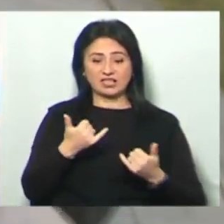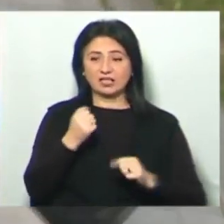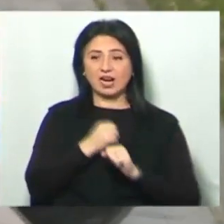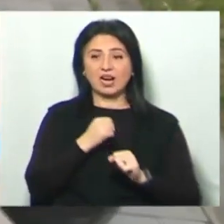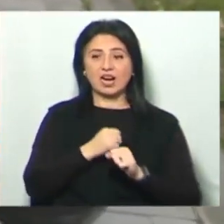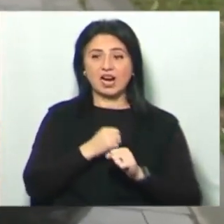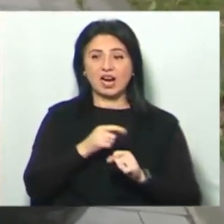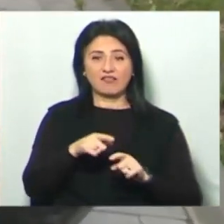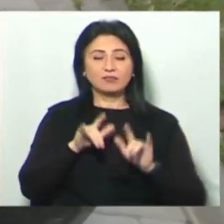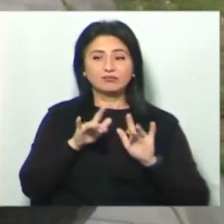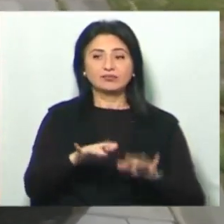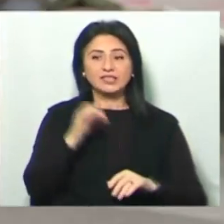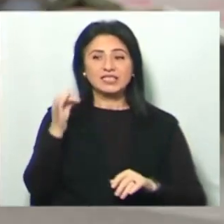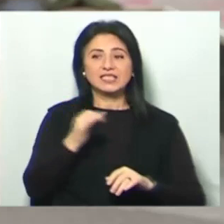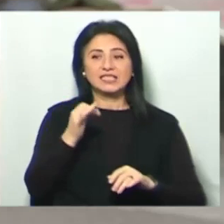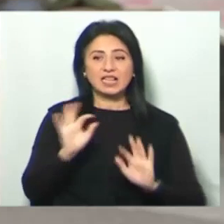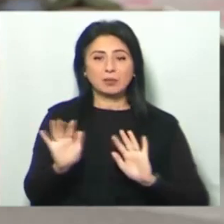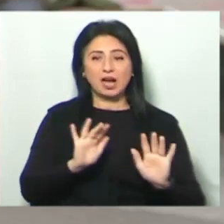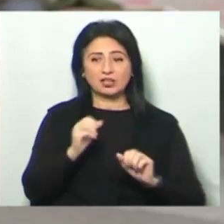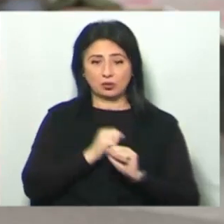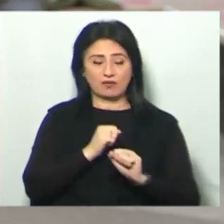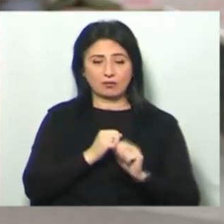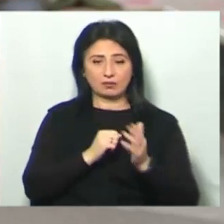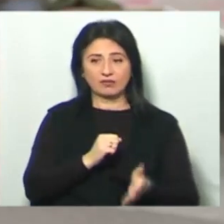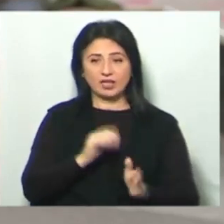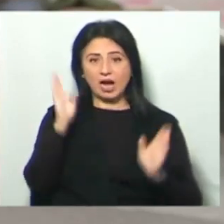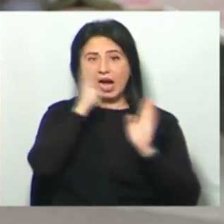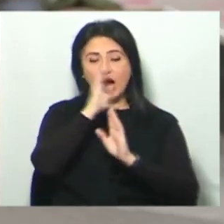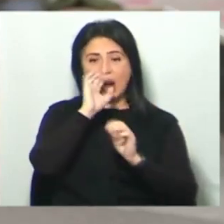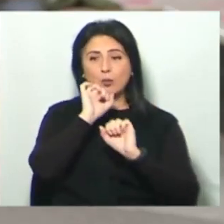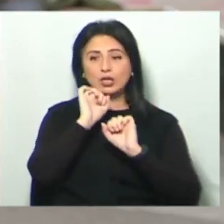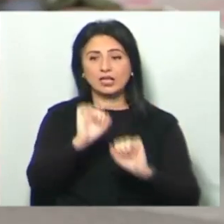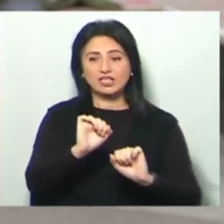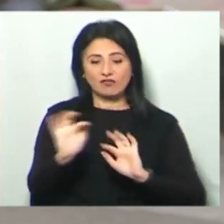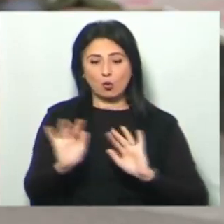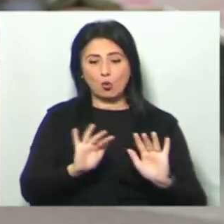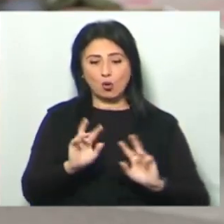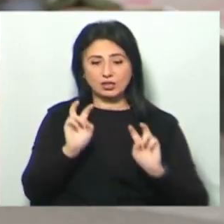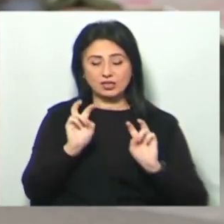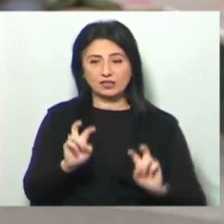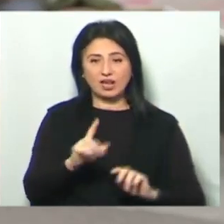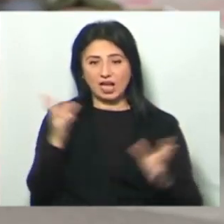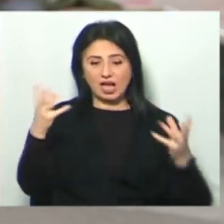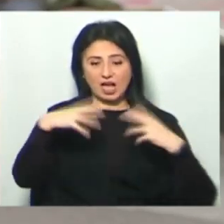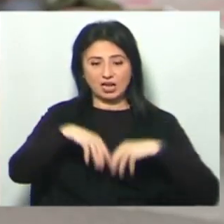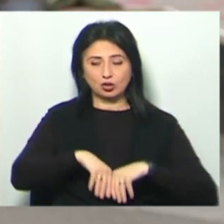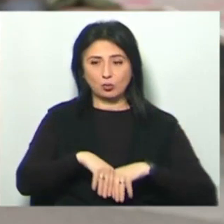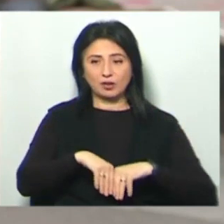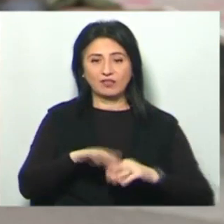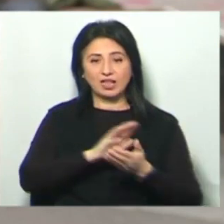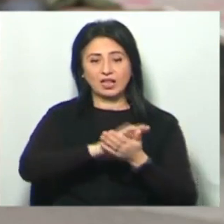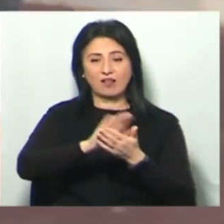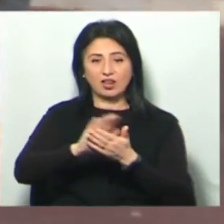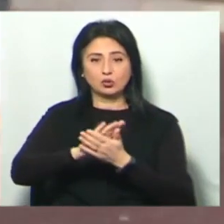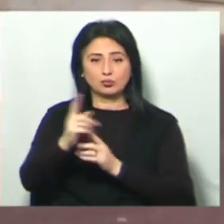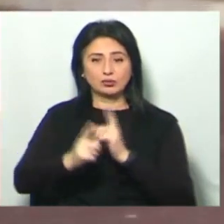მოვაწყეთ ლოგინგი. ძალიან საინტერესო ღონისძიება, რომელიც გარემოს დაცვით ღონისძიებას მოიცავს. ერთობლივად